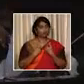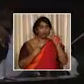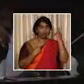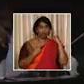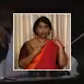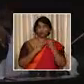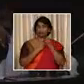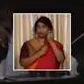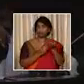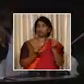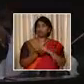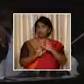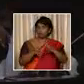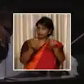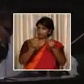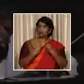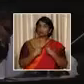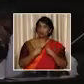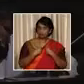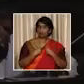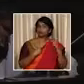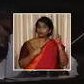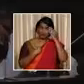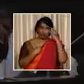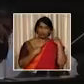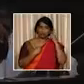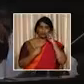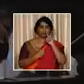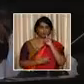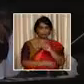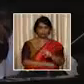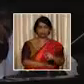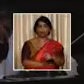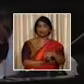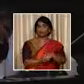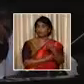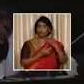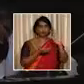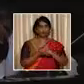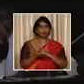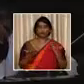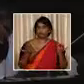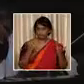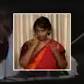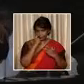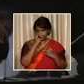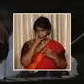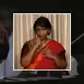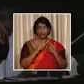பிள்ளைகளை தாருங்கள் என்று கேட்கிறார்கள் இதுவரை அவர்களுக்கு நீதி கிடைக்கவில்லை அண்மையிலே நாங்கள் ஜனாதிபதியோடு பேசிய பொழுதும்